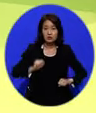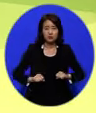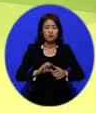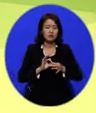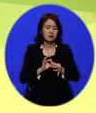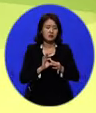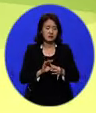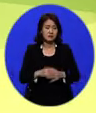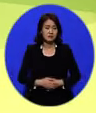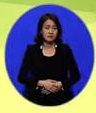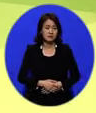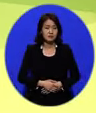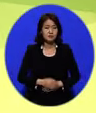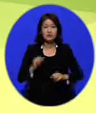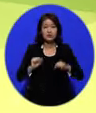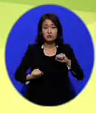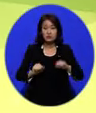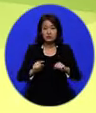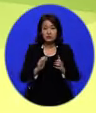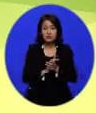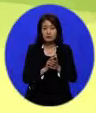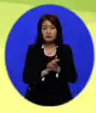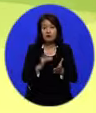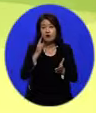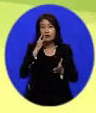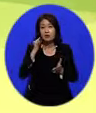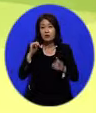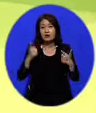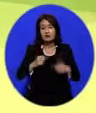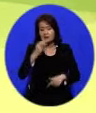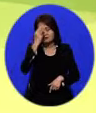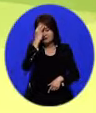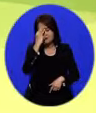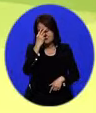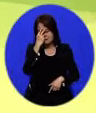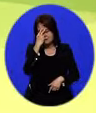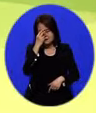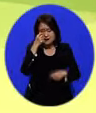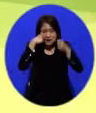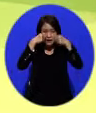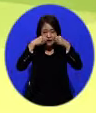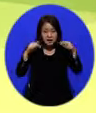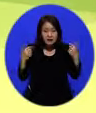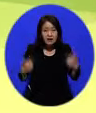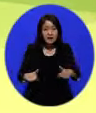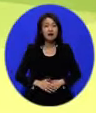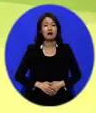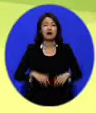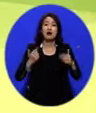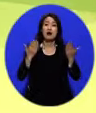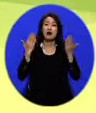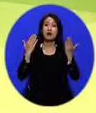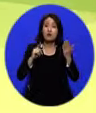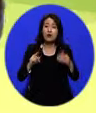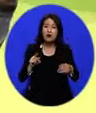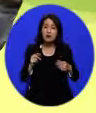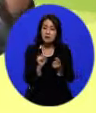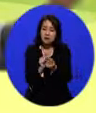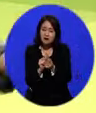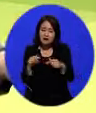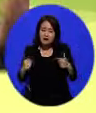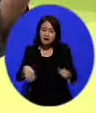행동형이에요. 이 친구 때문에 엄마는 거의 여기가 내천장화 그래주고 매일 울고 다녀요. 매일 학교에서 선생님하고